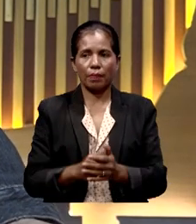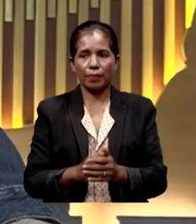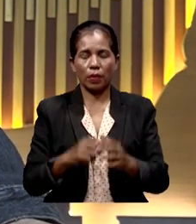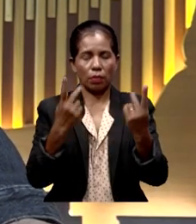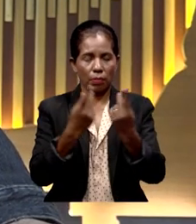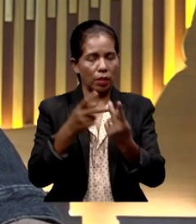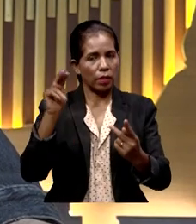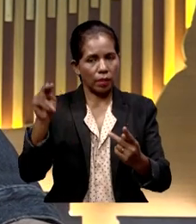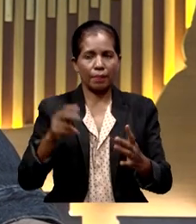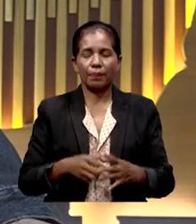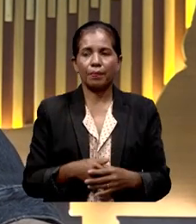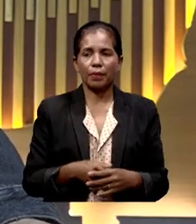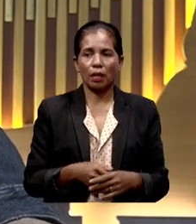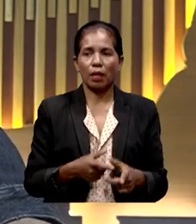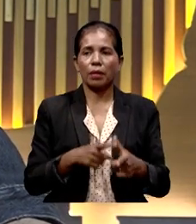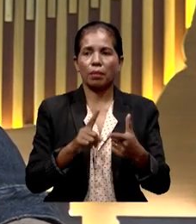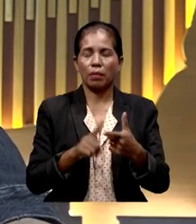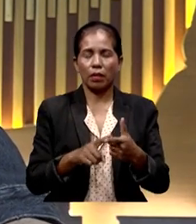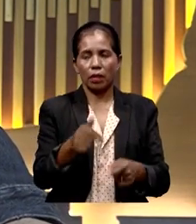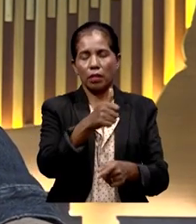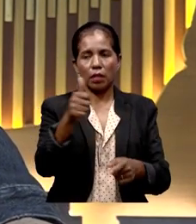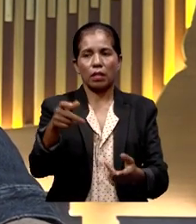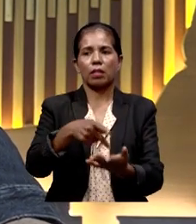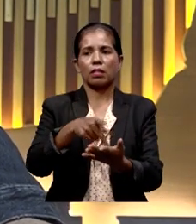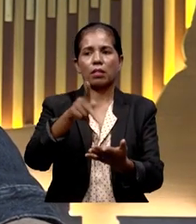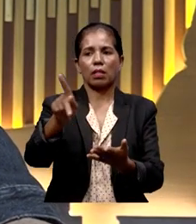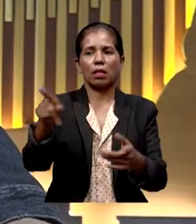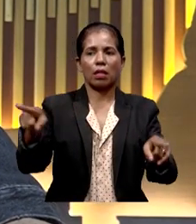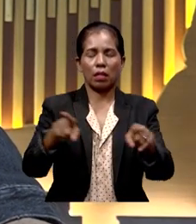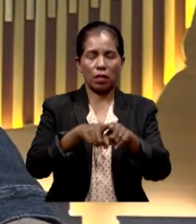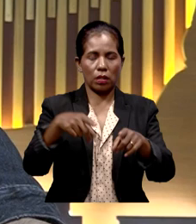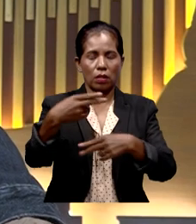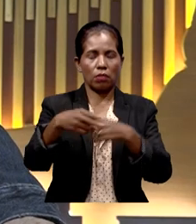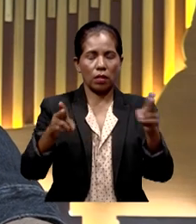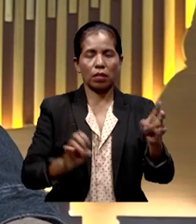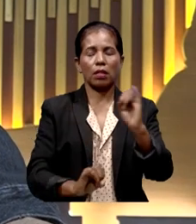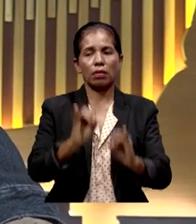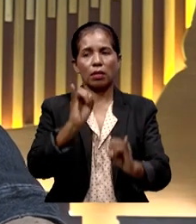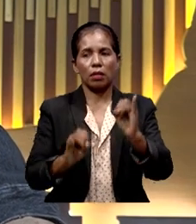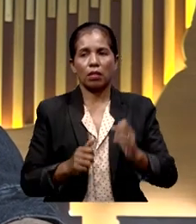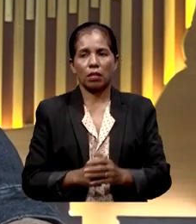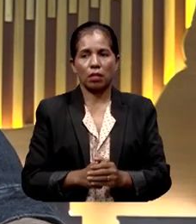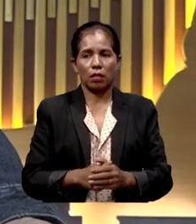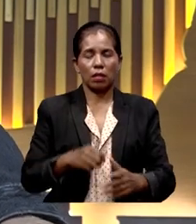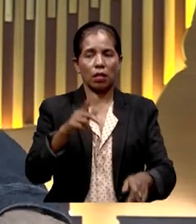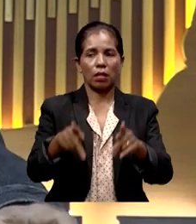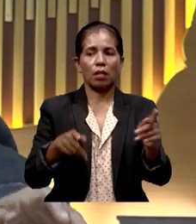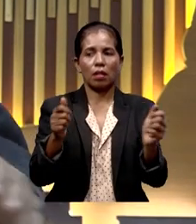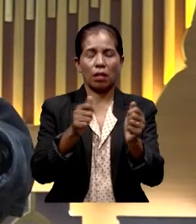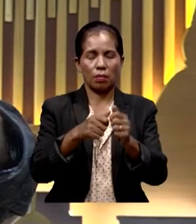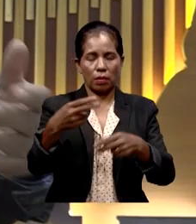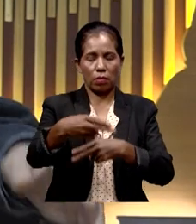di. E poi i didaxelli hanno essere quarto individuale, ma al finale è un quarto individuale. Significa quarto,